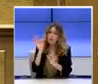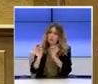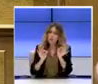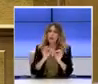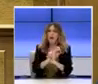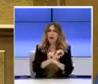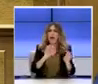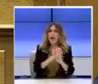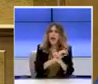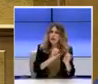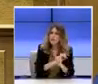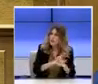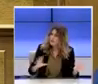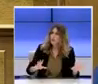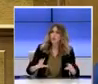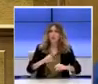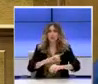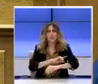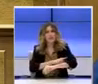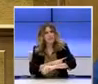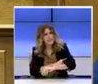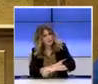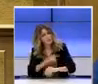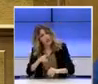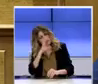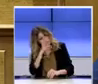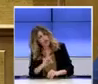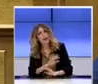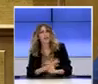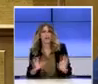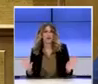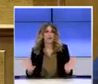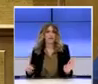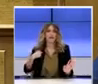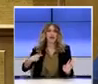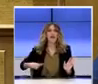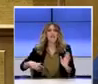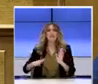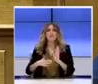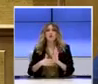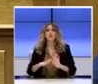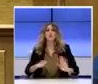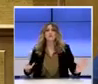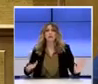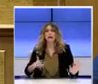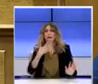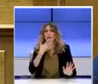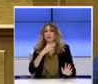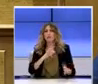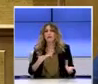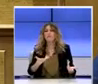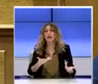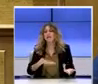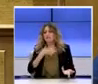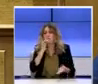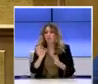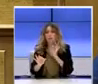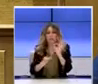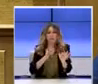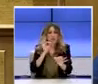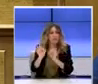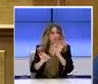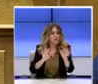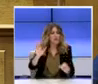εκπαιδευτικούς, αλλά και τους ανθρώπους στη δημόσια υγεία και τους ανθρώπους της. Αυτή είναι η αλήθεια. Δεν μας προκαλεί λοιπόν καμία έκπληξη